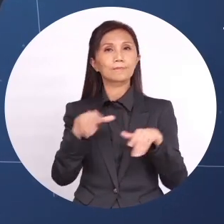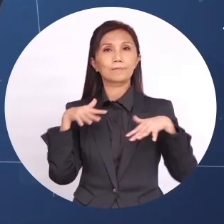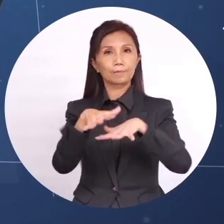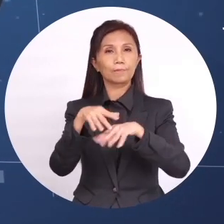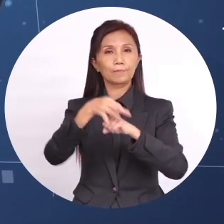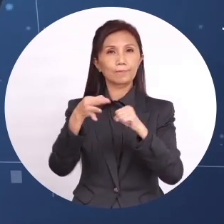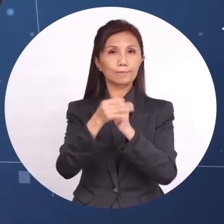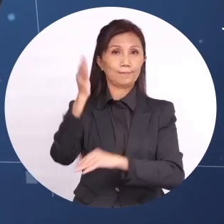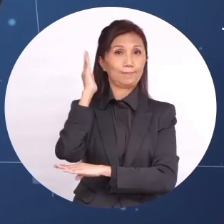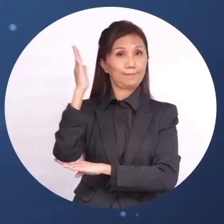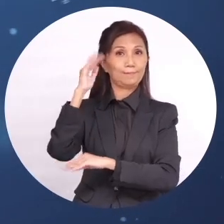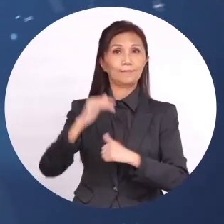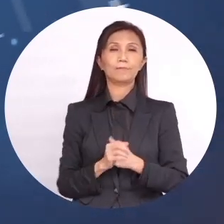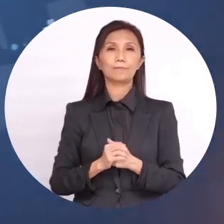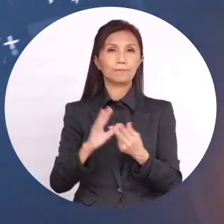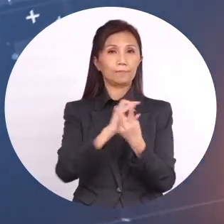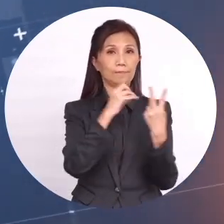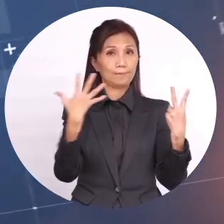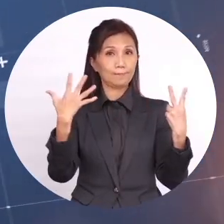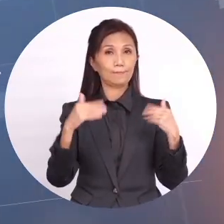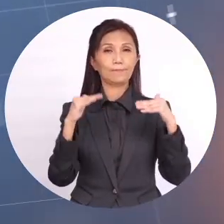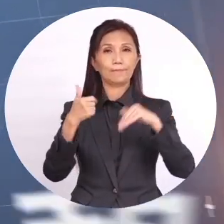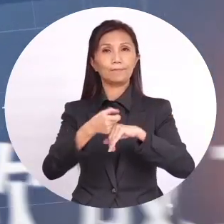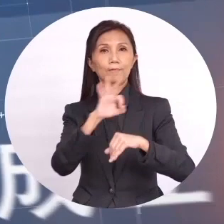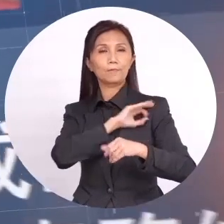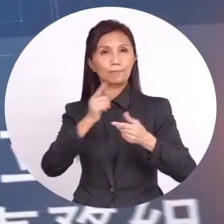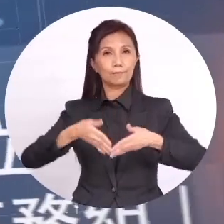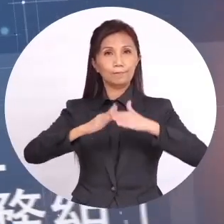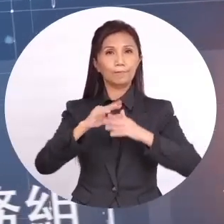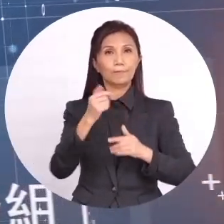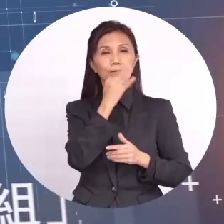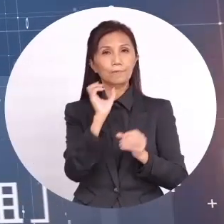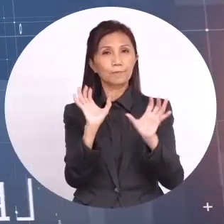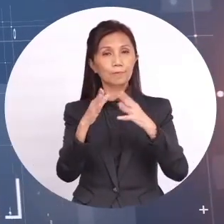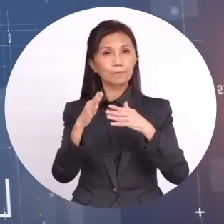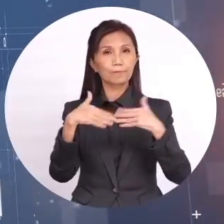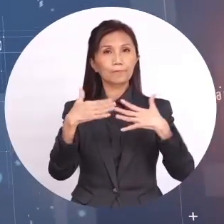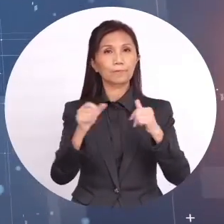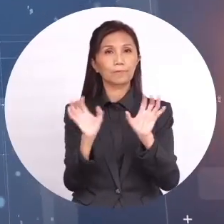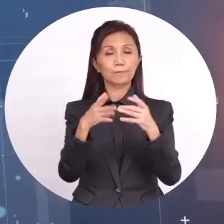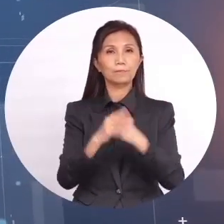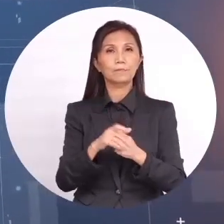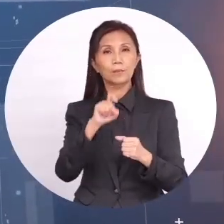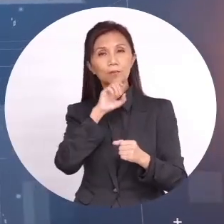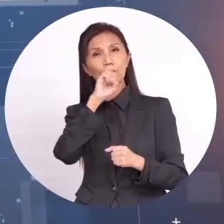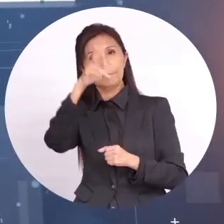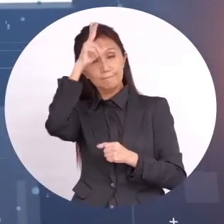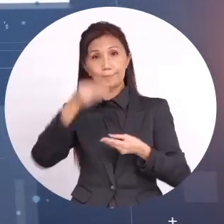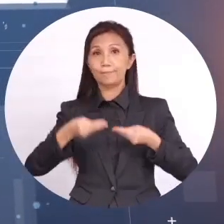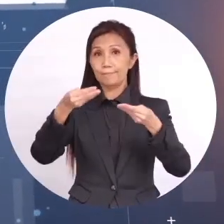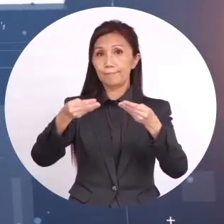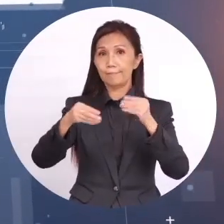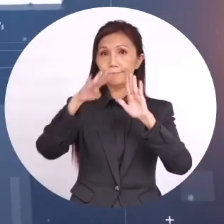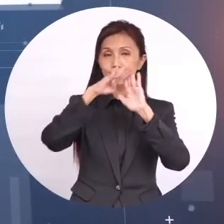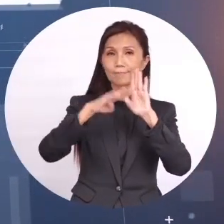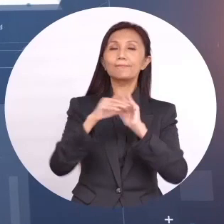国际研讨会。2015年，平机会成立少数族裔事务组，除了向政府提供政策